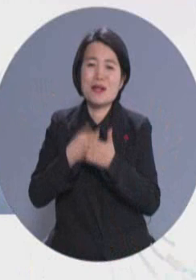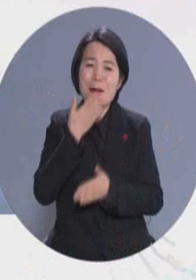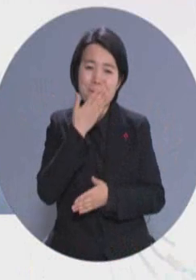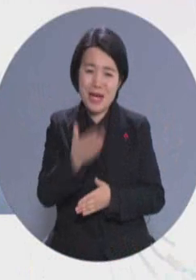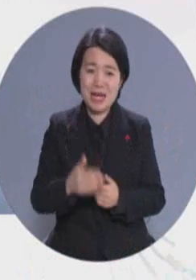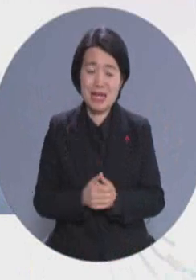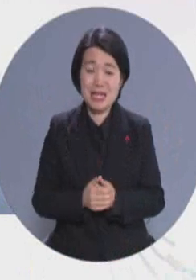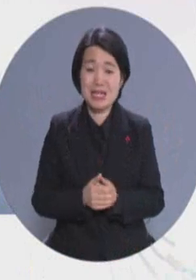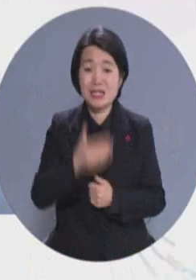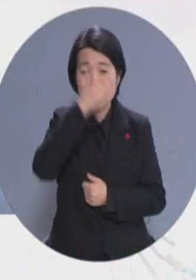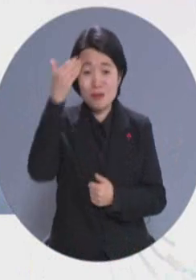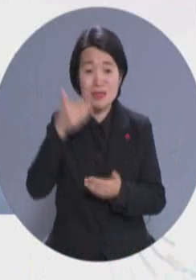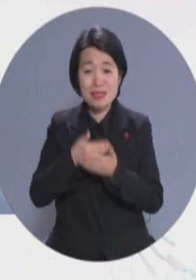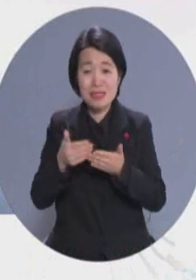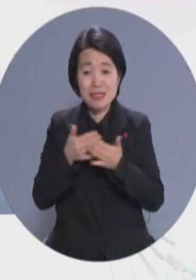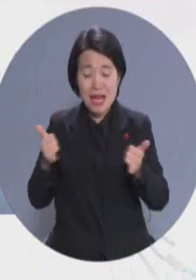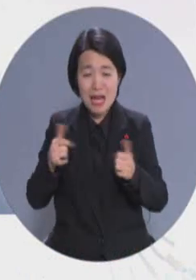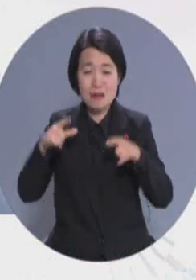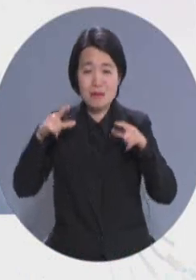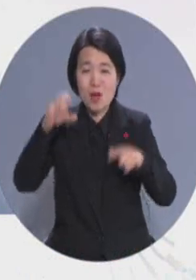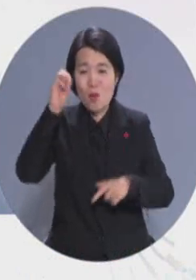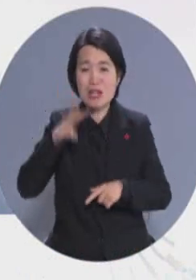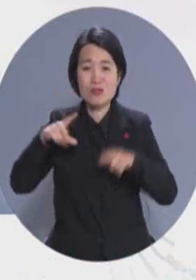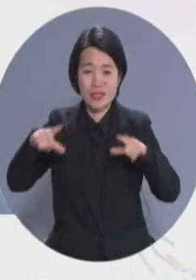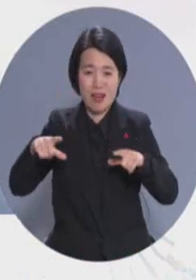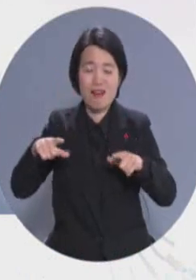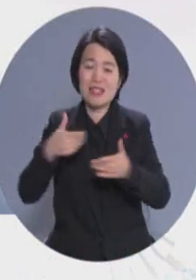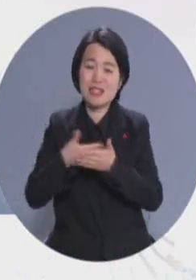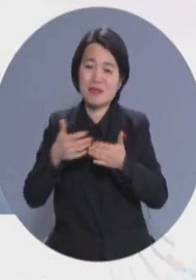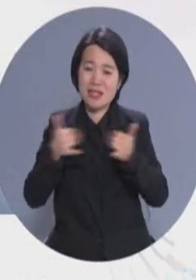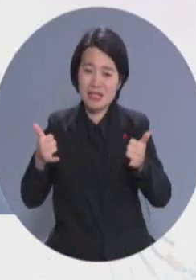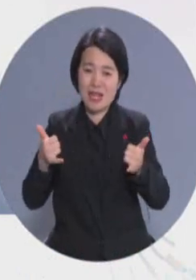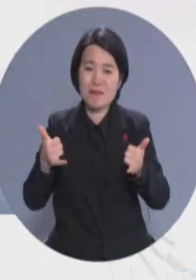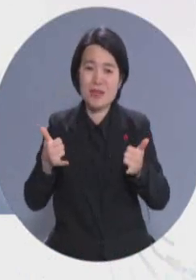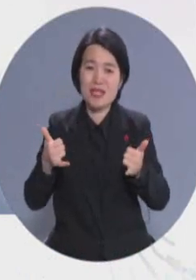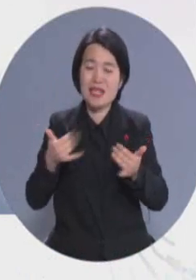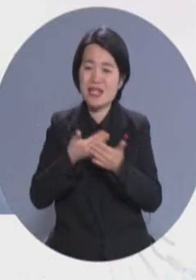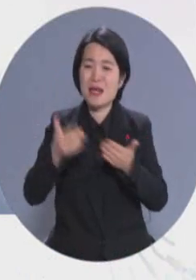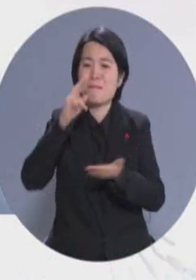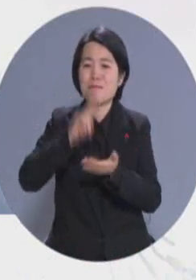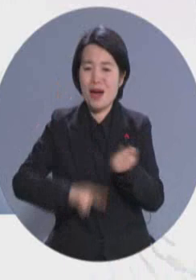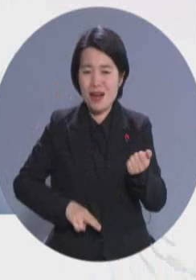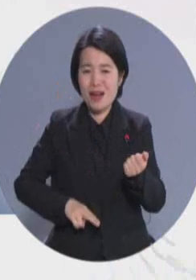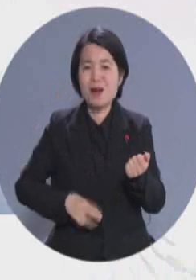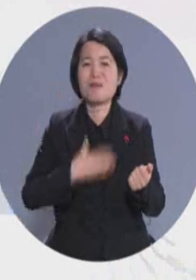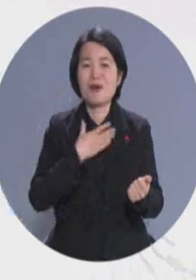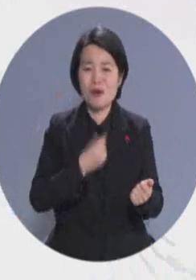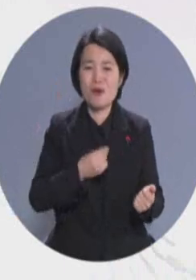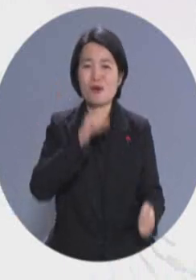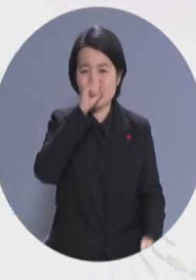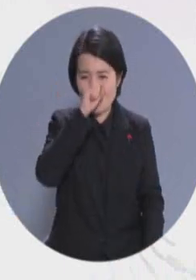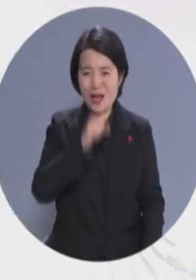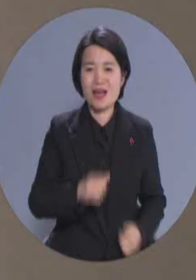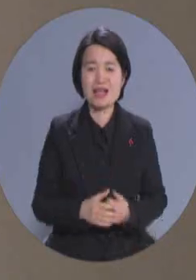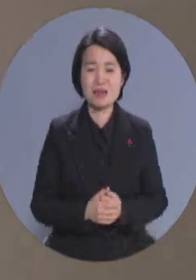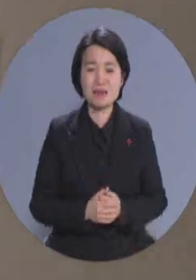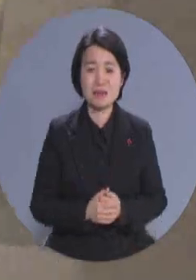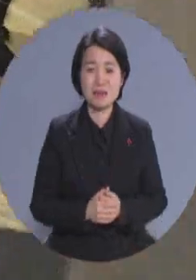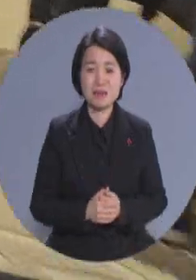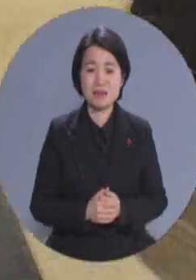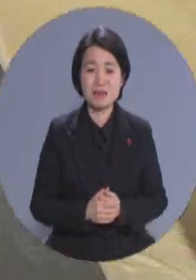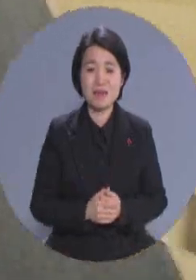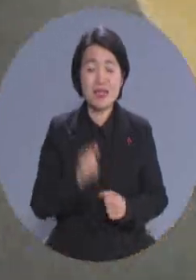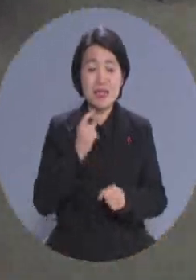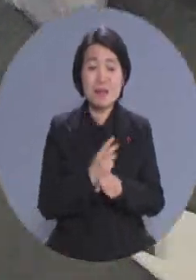작가들 청년 작가들이나 이런 지역 작가들이 작품 판매하기 가 또 수월한 점이 굉장히 많습니다